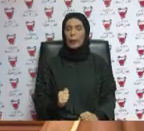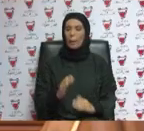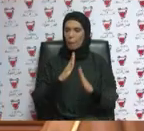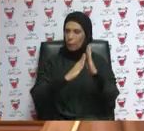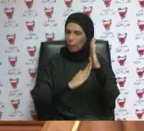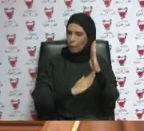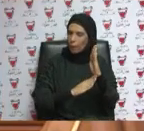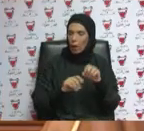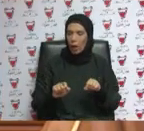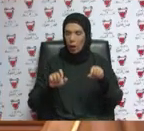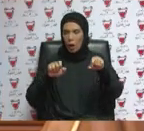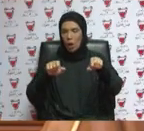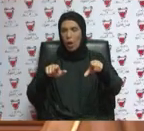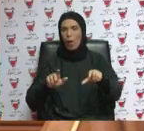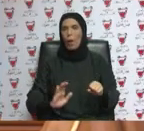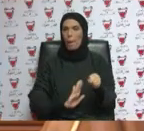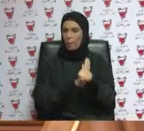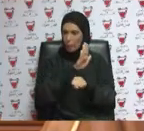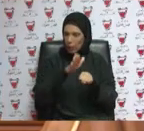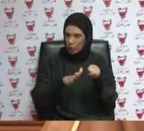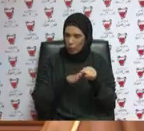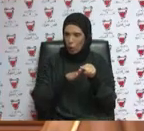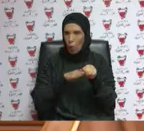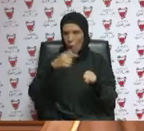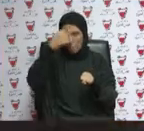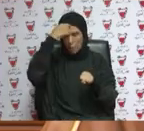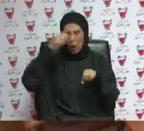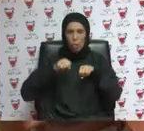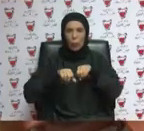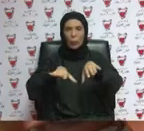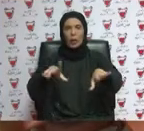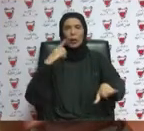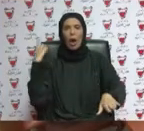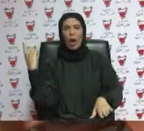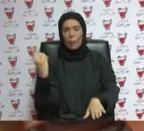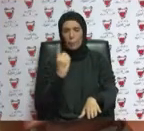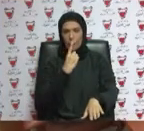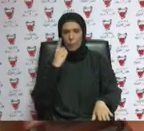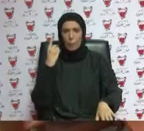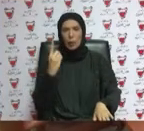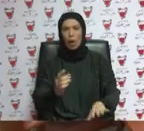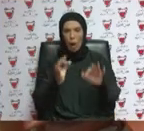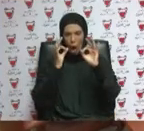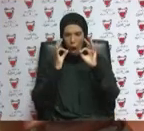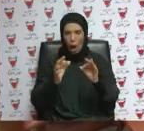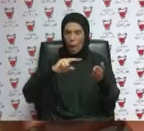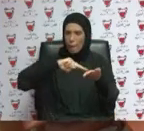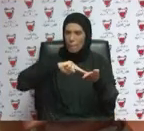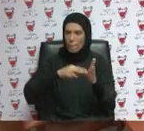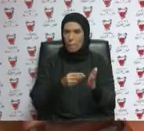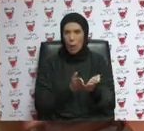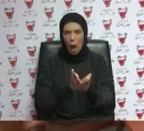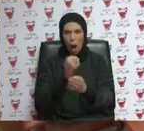جائحة كوفيد-19 هي جائحة طارئة صحية واجتماعية عالمية تقتضي اتخاذ إجراءات فعالة